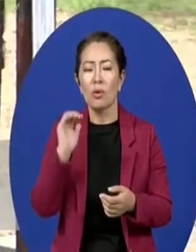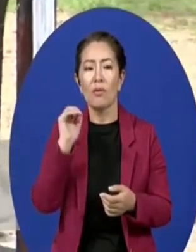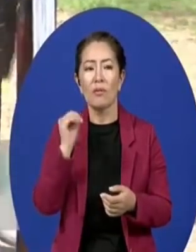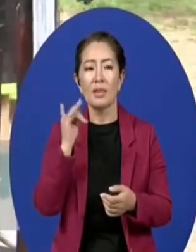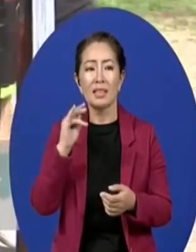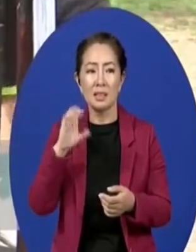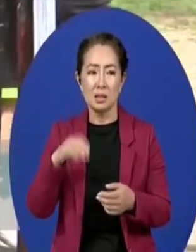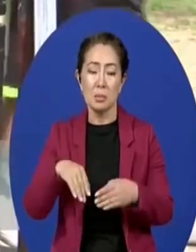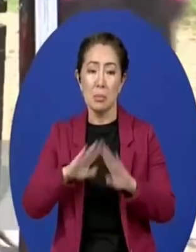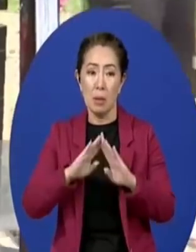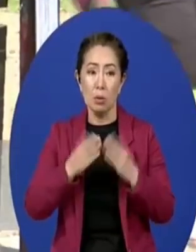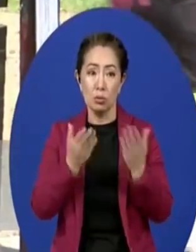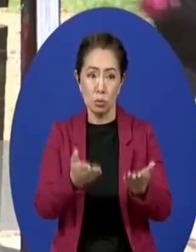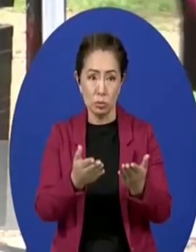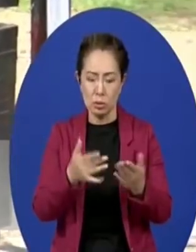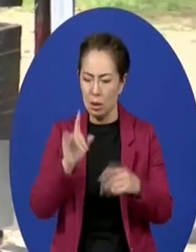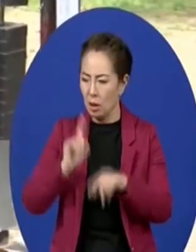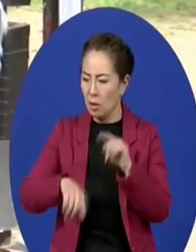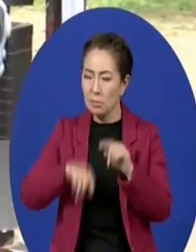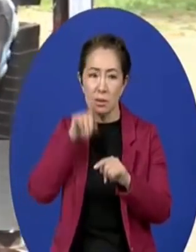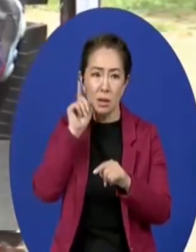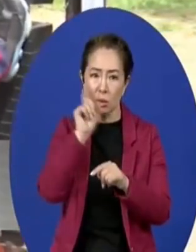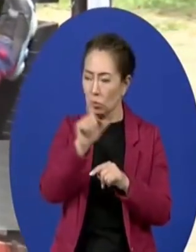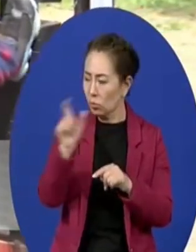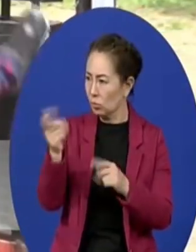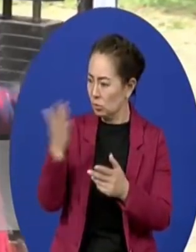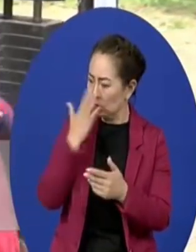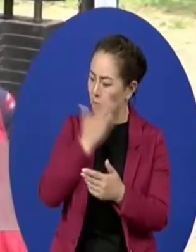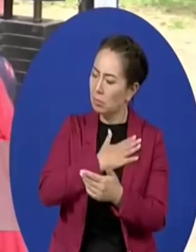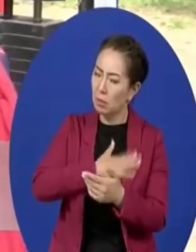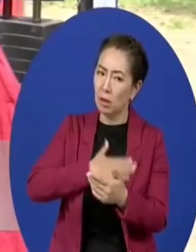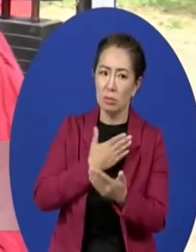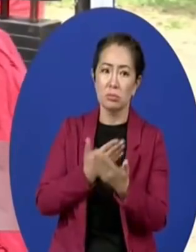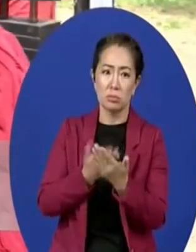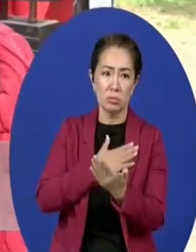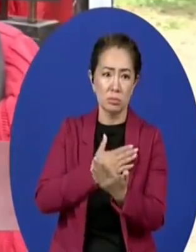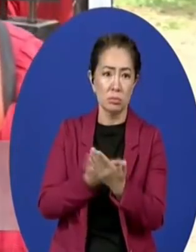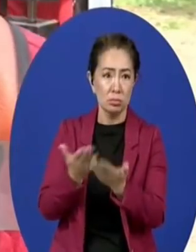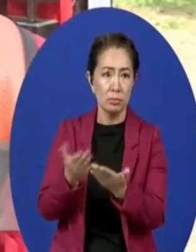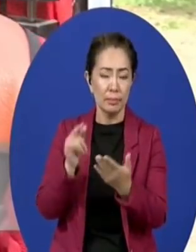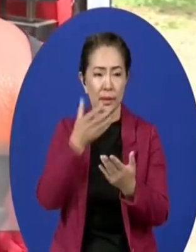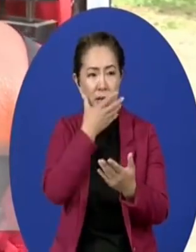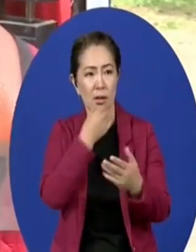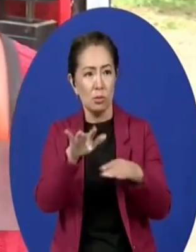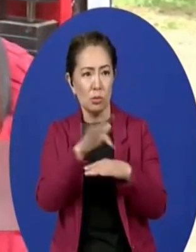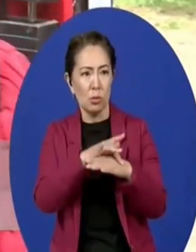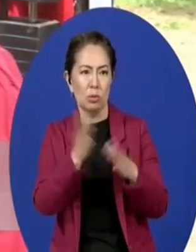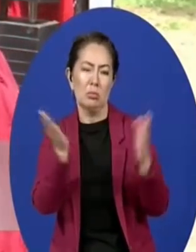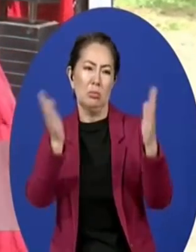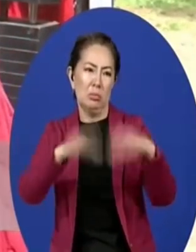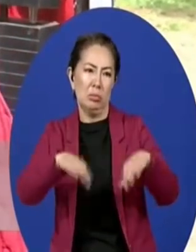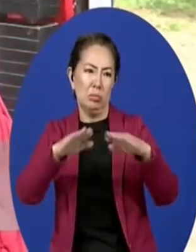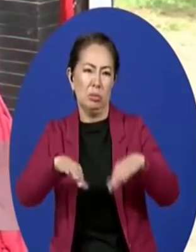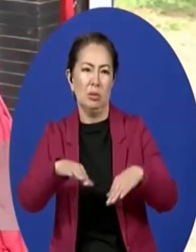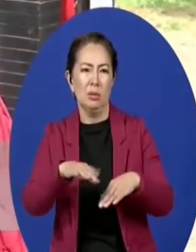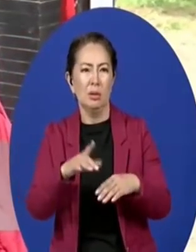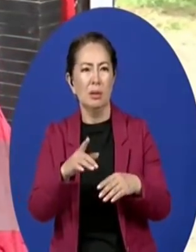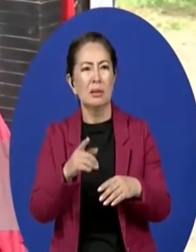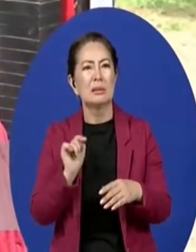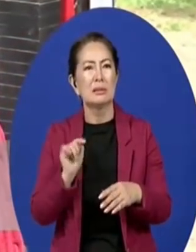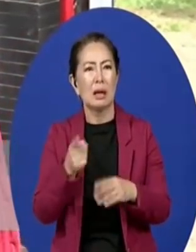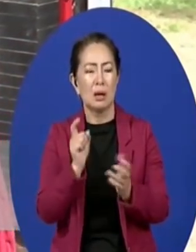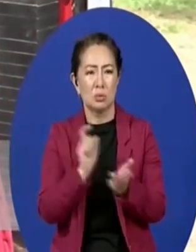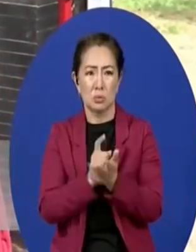ингээ байгуулад өгсөн ямар залуучууд байсан тэр хүмүүс би бол баярлж байна. Тэгээ энэ сайхан төвийг бол нэх бурах дахиж буулгах